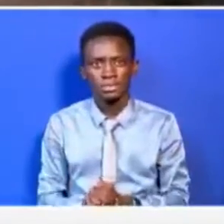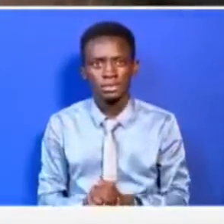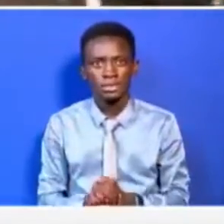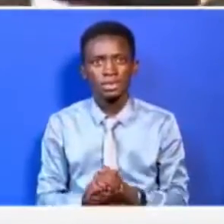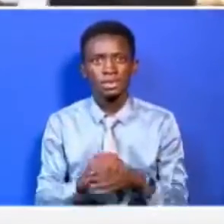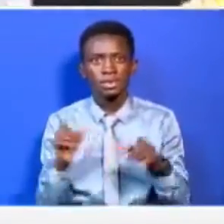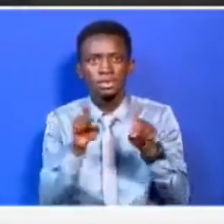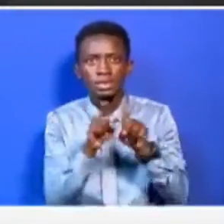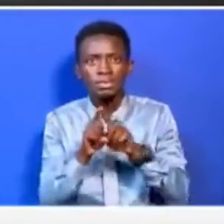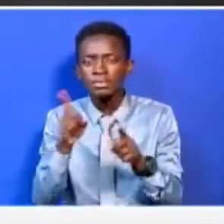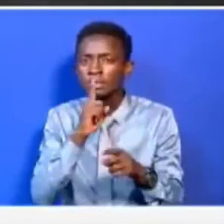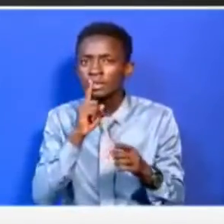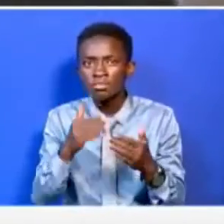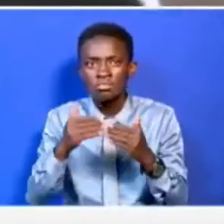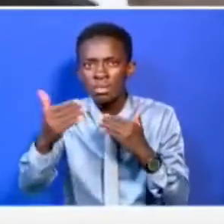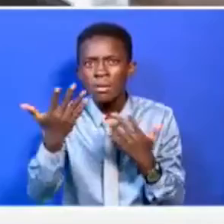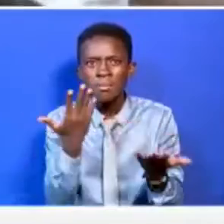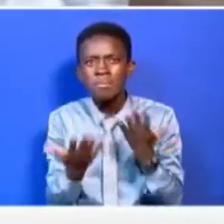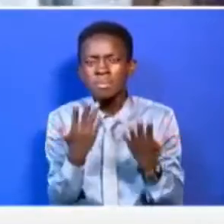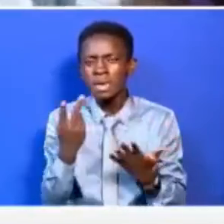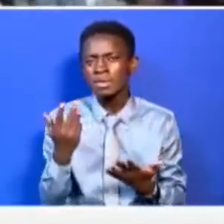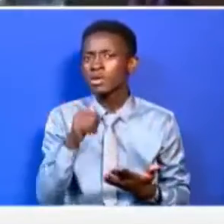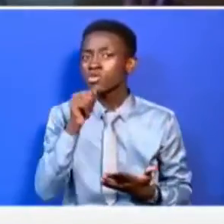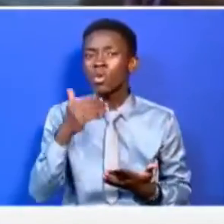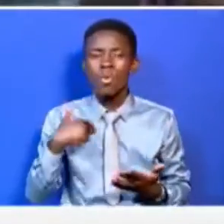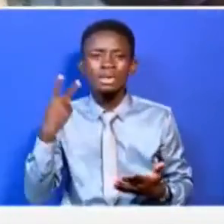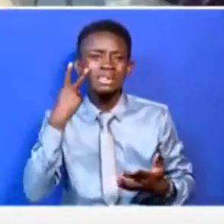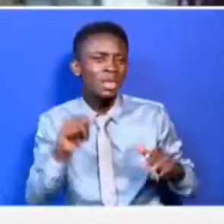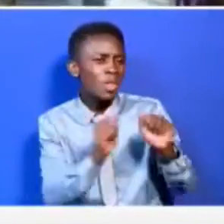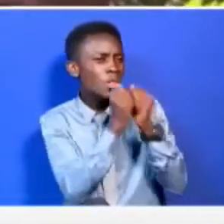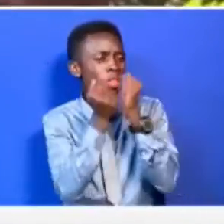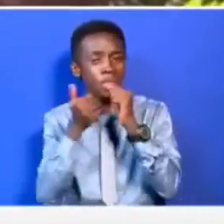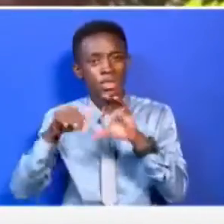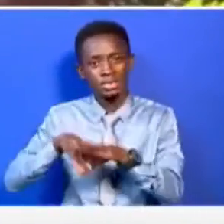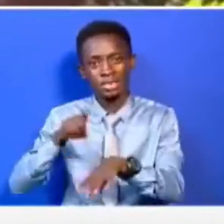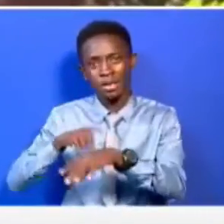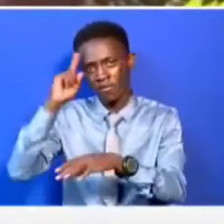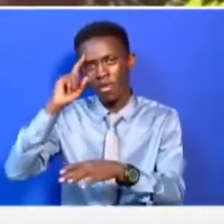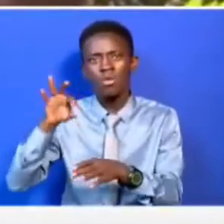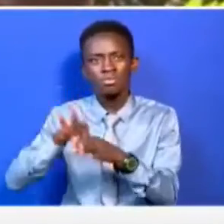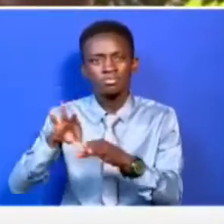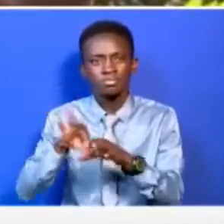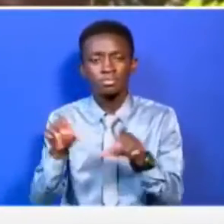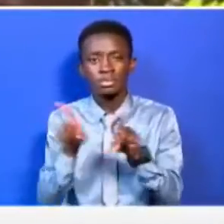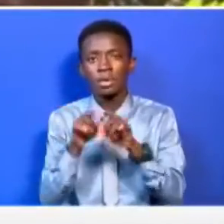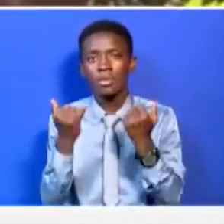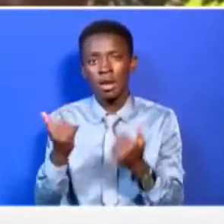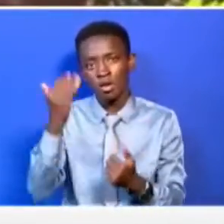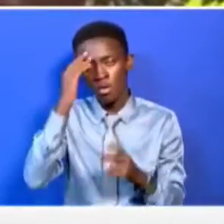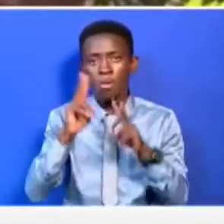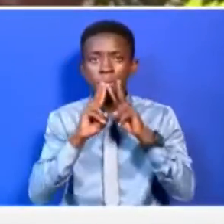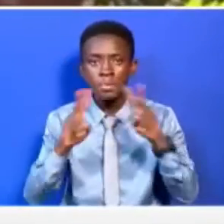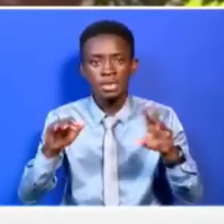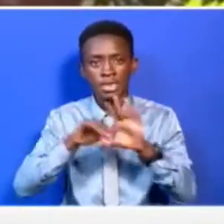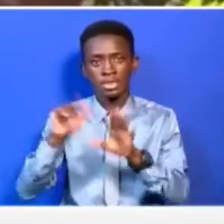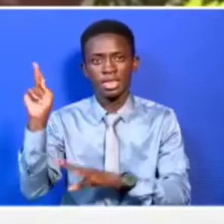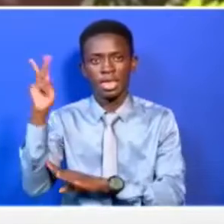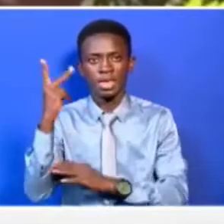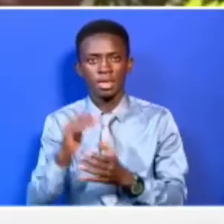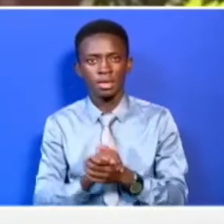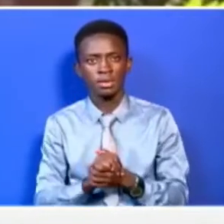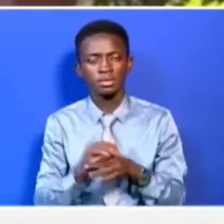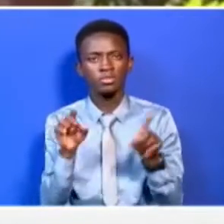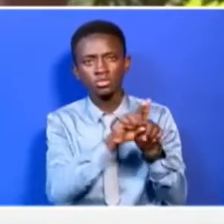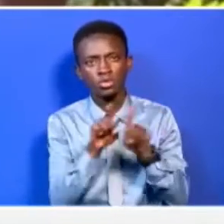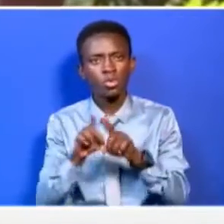basi huenda kushuhudiwa marudio machafuko baada ya uchaguzi, huku wakisisitizia ujumbe wa amani kote nchini. Na hivyo basi tutakuwa